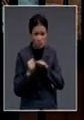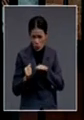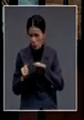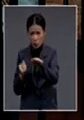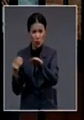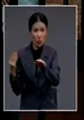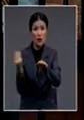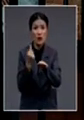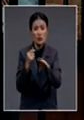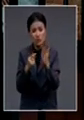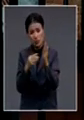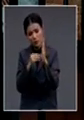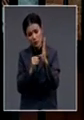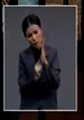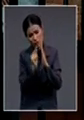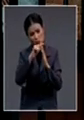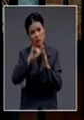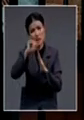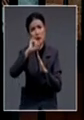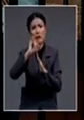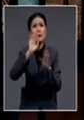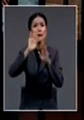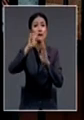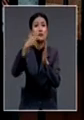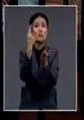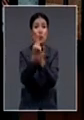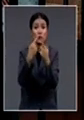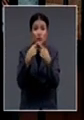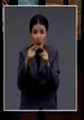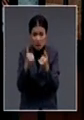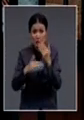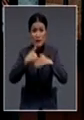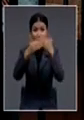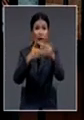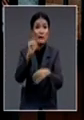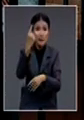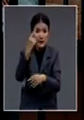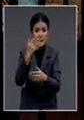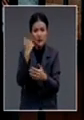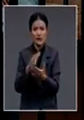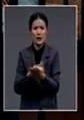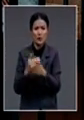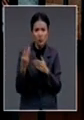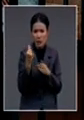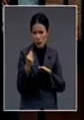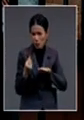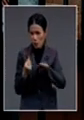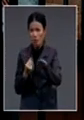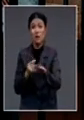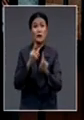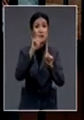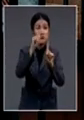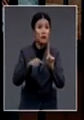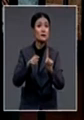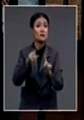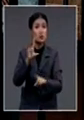หม่ก็ไม่กี่ชั่วโมงเท่านั้นนะฮะแต่ว่าล่าสุดเขากำลังพัฒนานะครับให้ความเร็วเนี่ยอยู่ที่ 1,000 กิโลเมตรต่